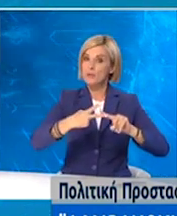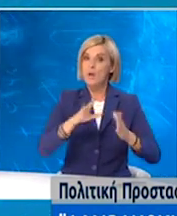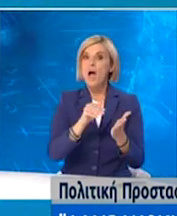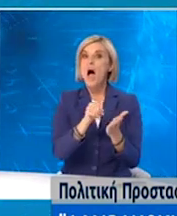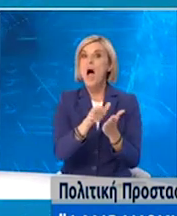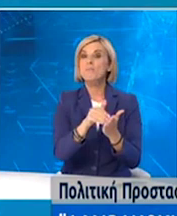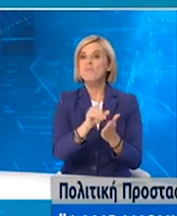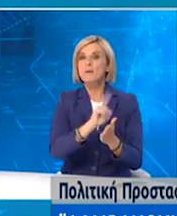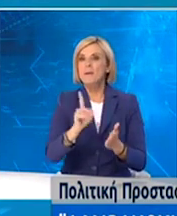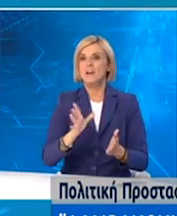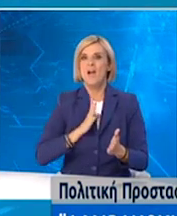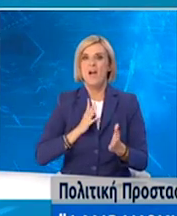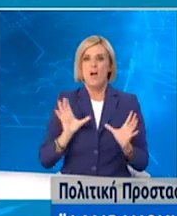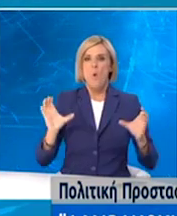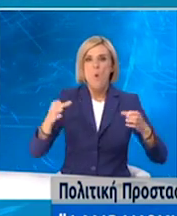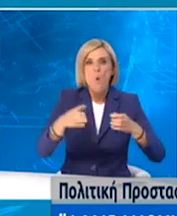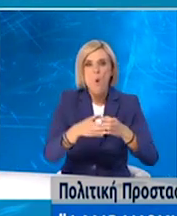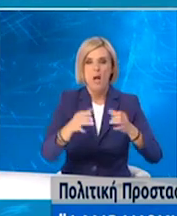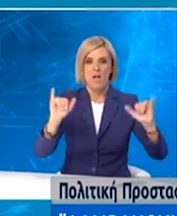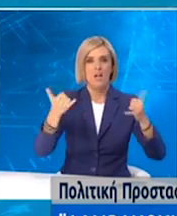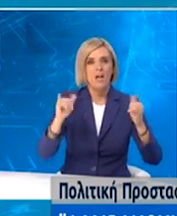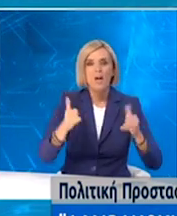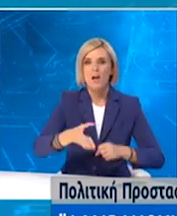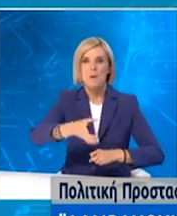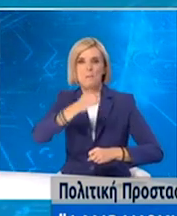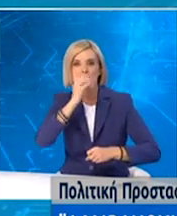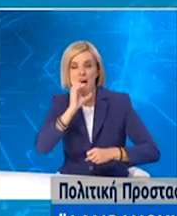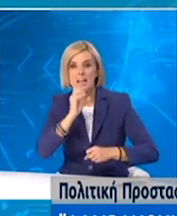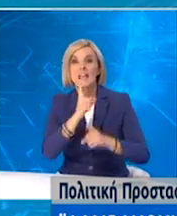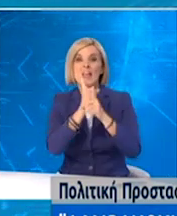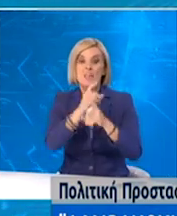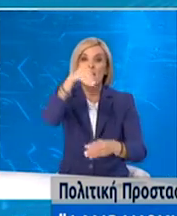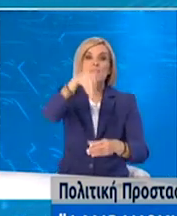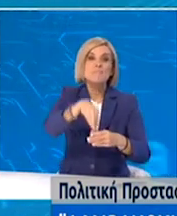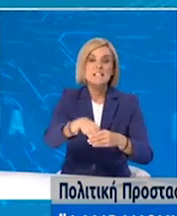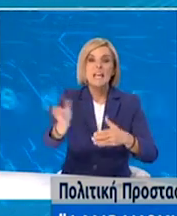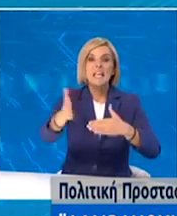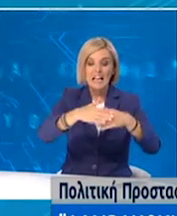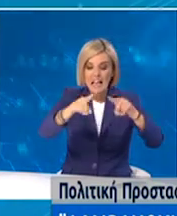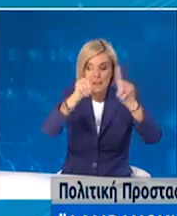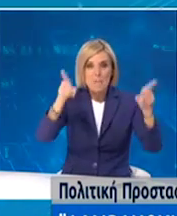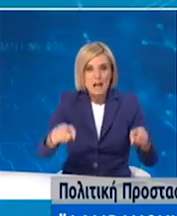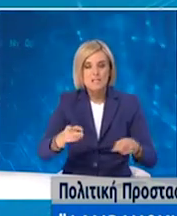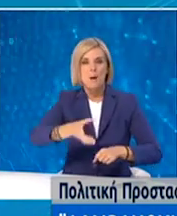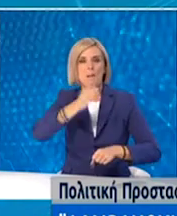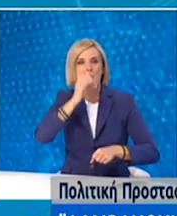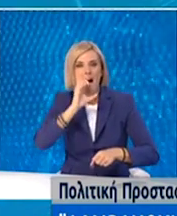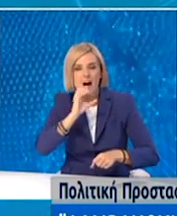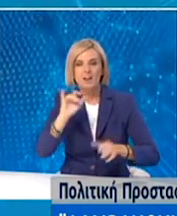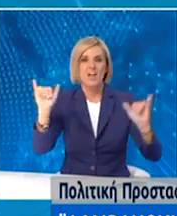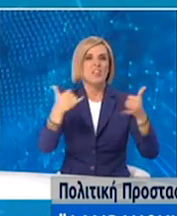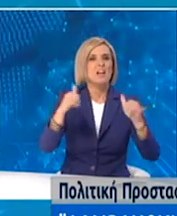των συναθρήσεων και του συγχρονισμού, ειδικά σε κλειστούς χώρους. Προχωράμε συνεχώς σε ελέγχους, σε μπαρ, σε